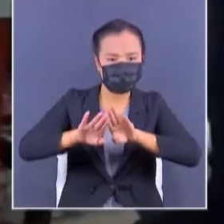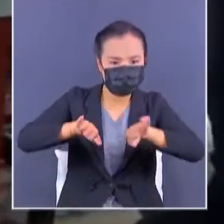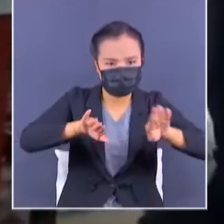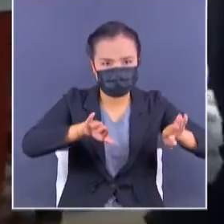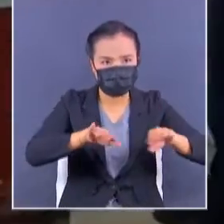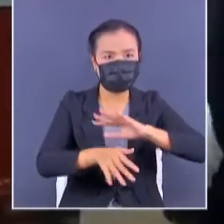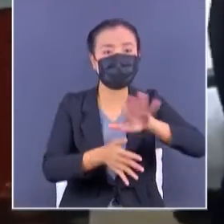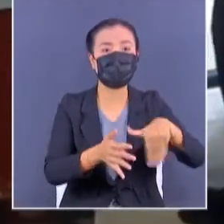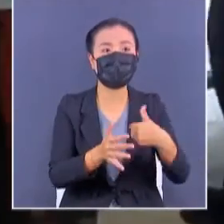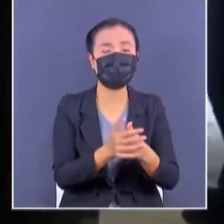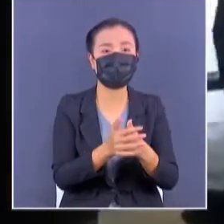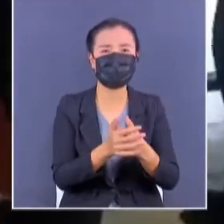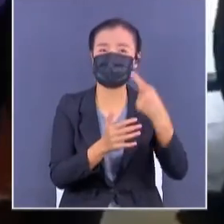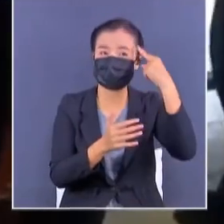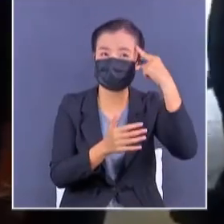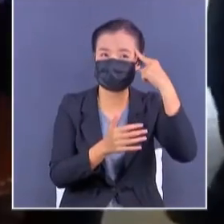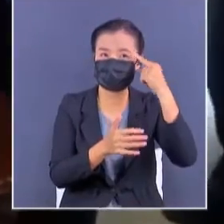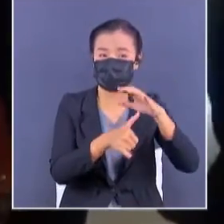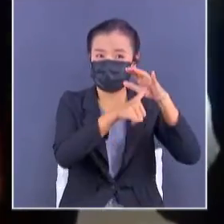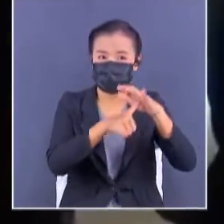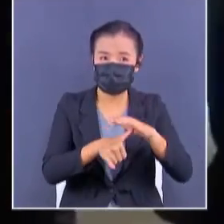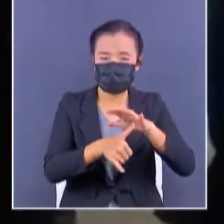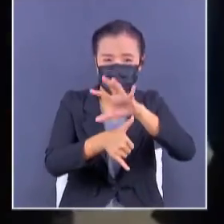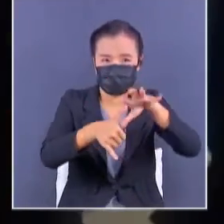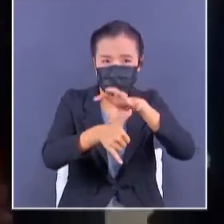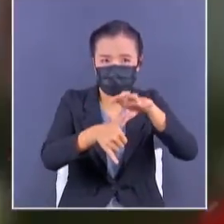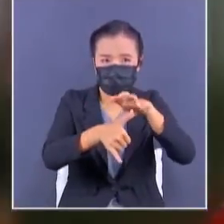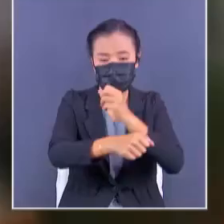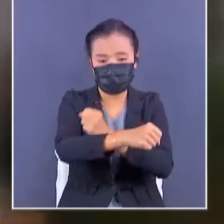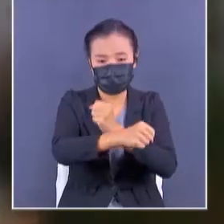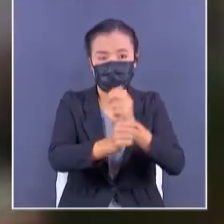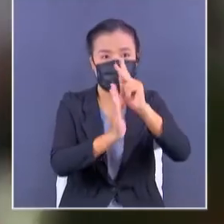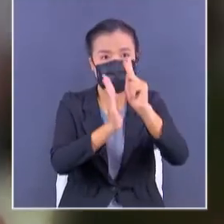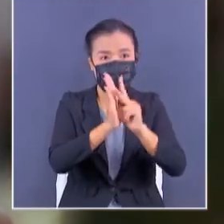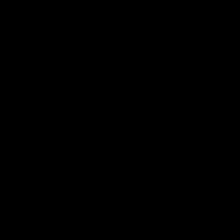ที่เดินทางเข้ามาเนี่ยเข้าข่ายเป็นเหยื่อของขบวนการค้ามนุษย์หรือไม่ค่ะ